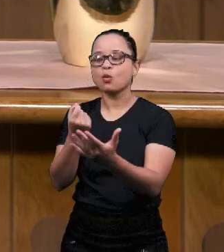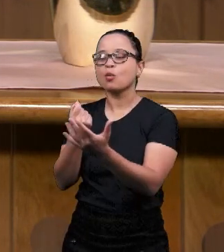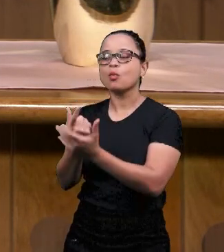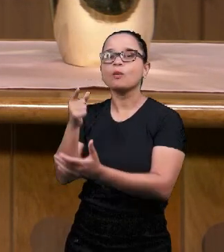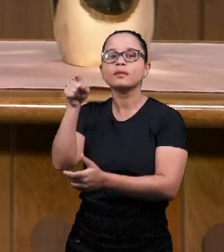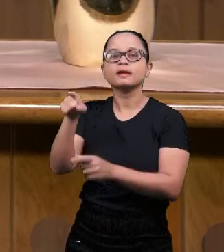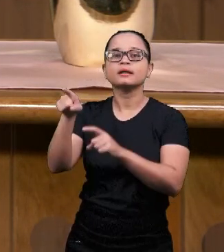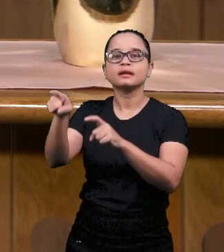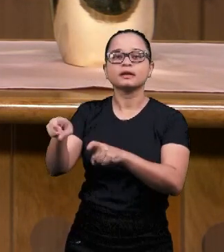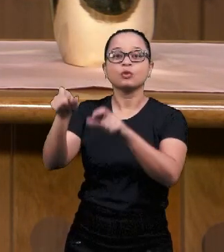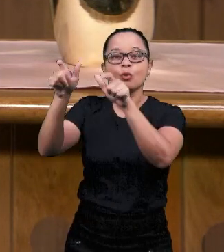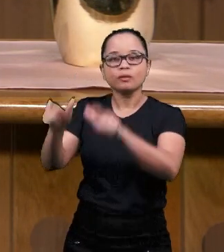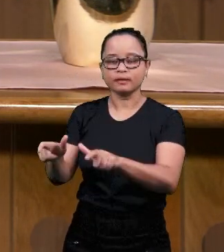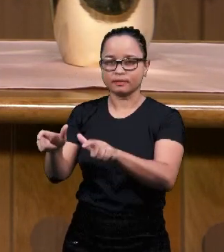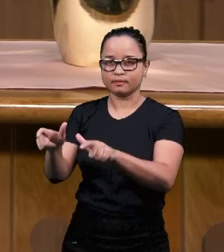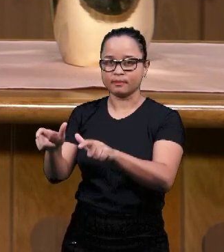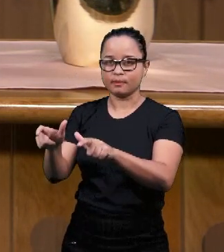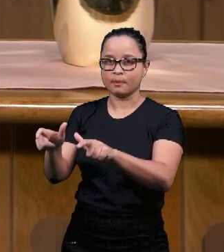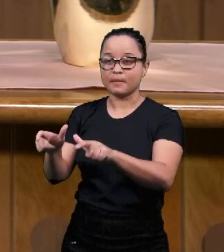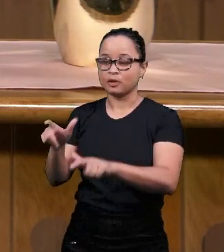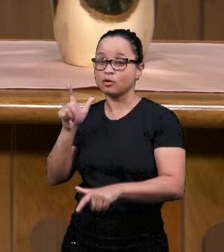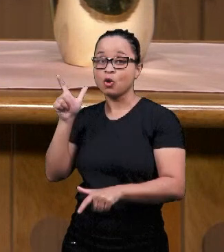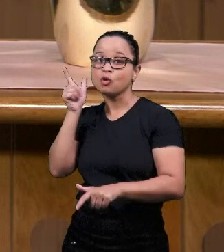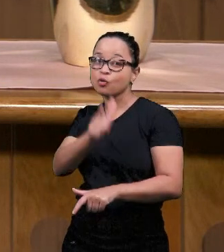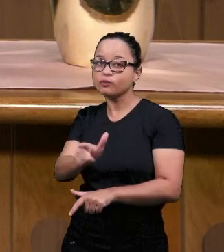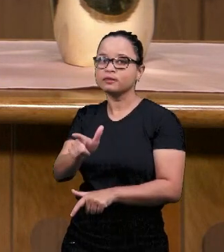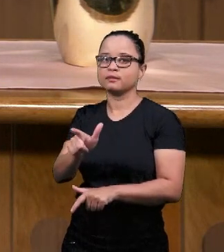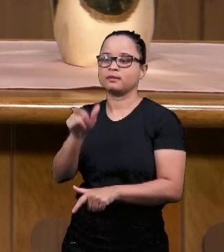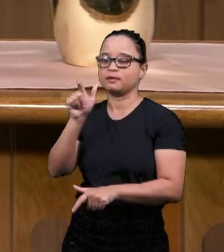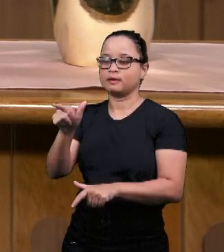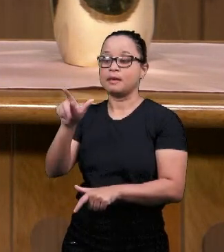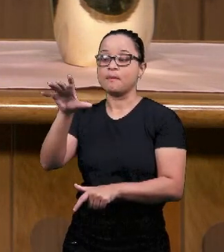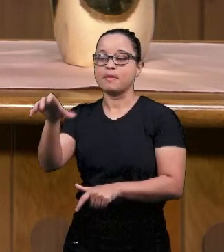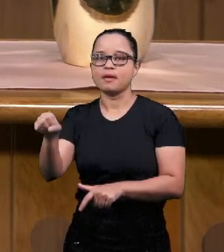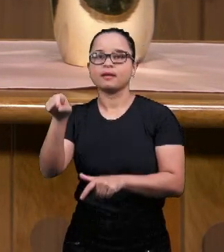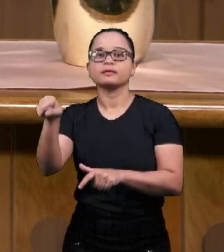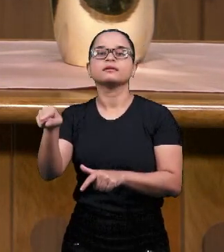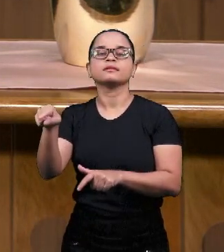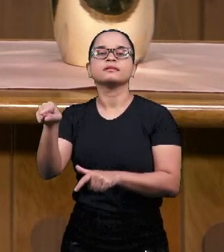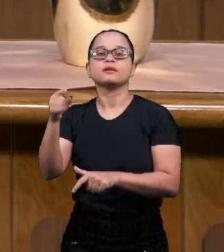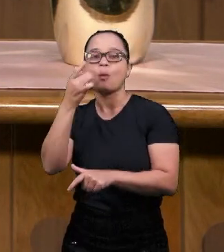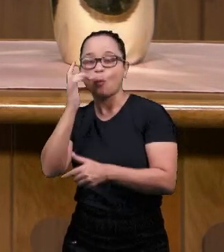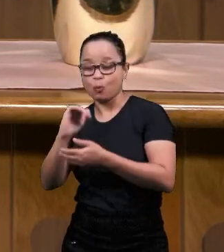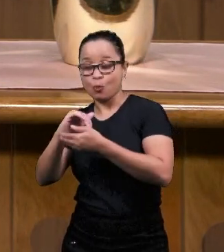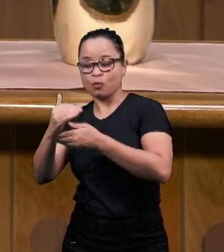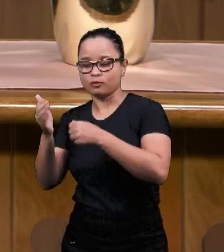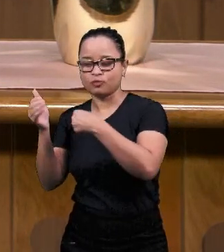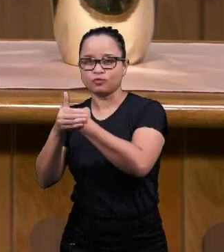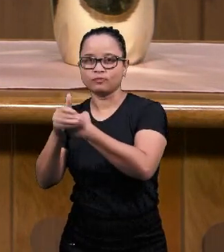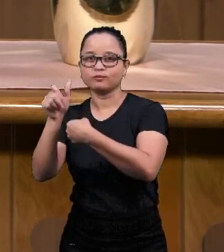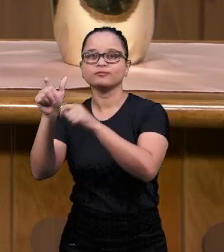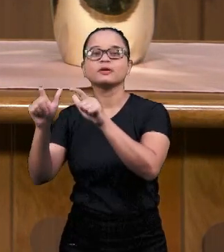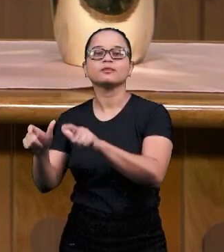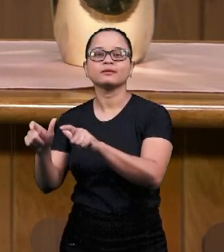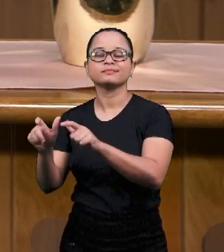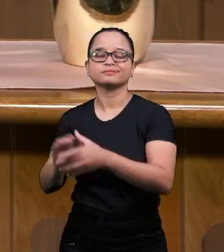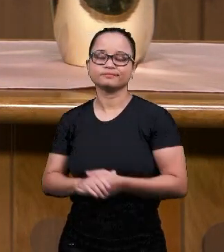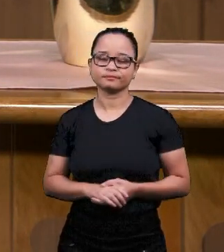то поле, чтобы стать хозяином того сокровища, которое было сокрыто на этом